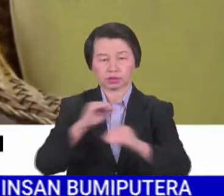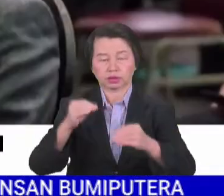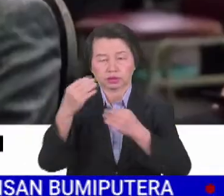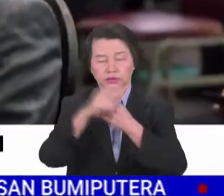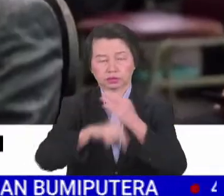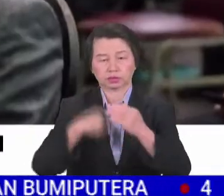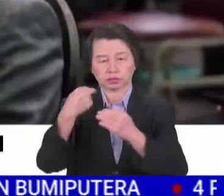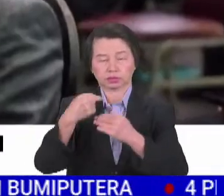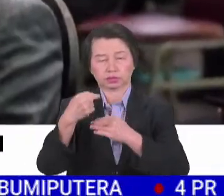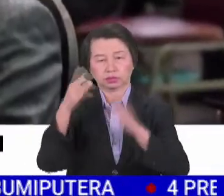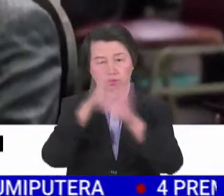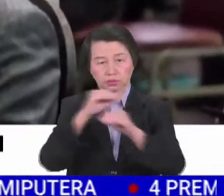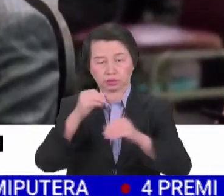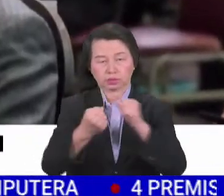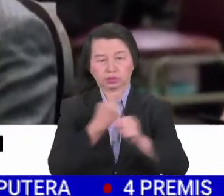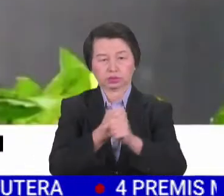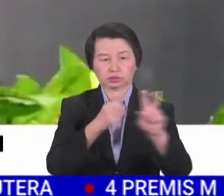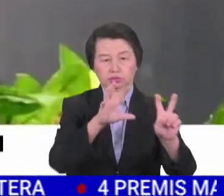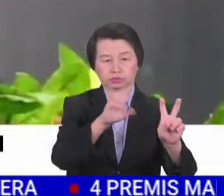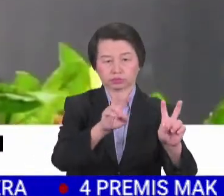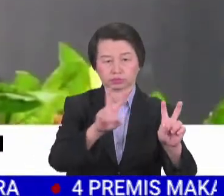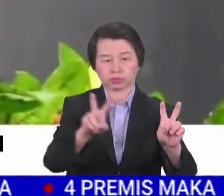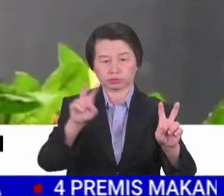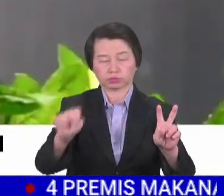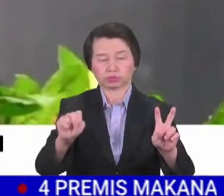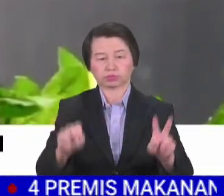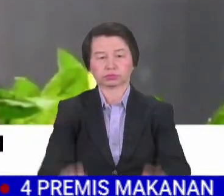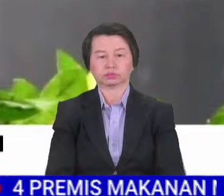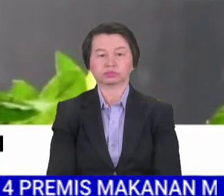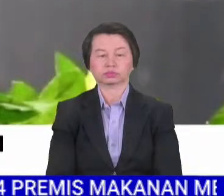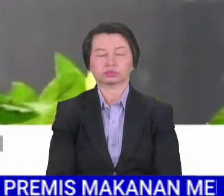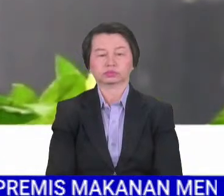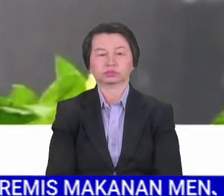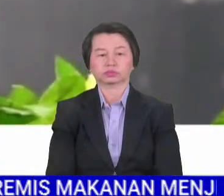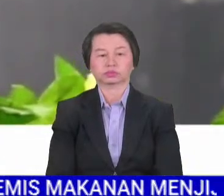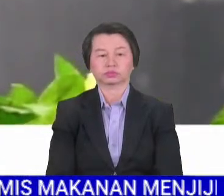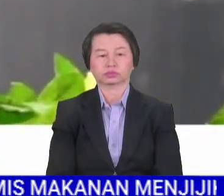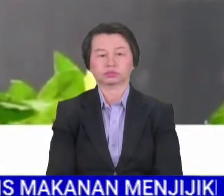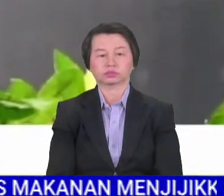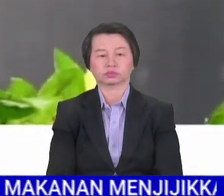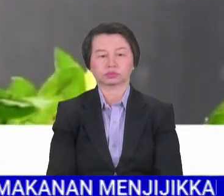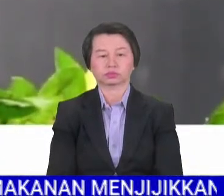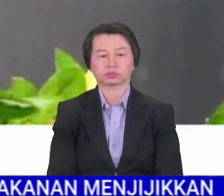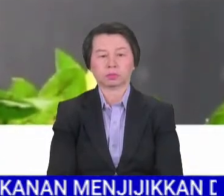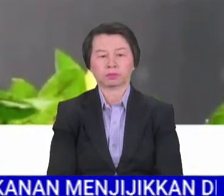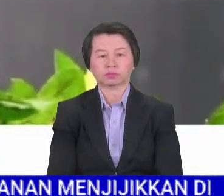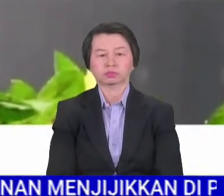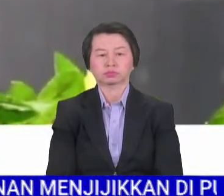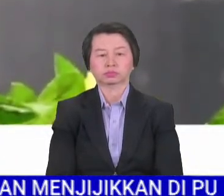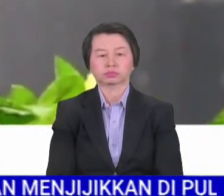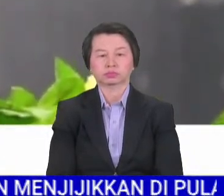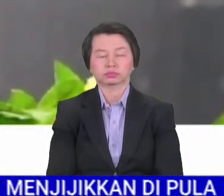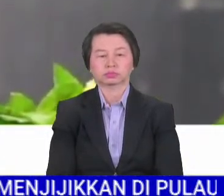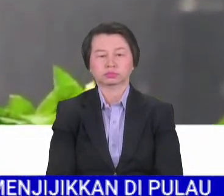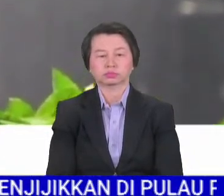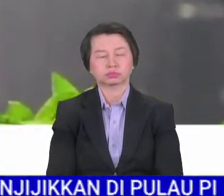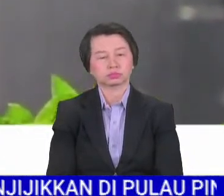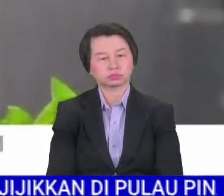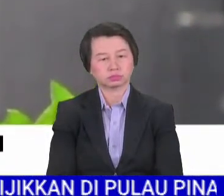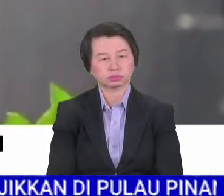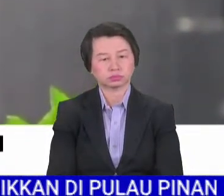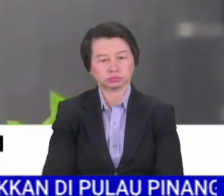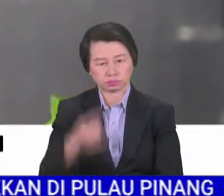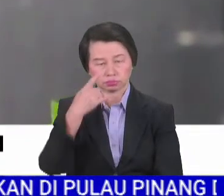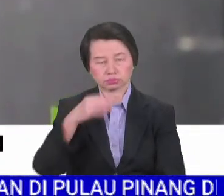seluruh negeri bermula tahun 2020. Telah menyediakan program yang besar untuk